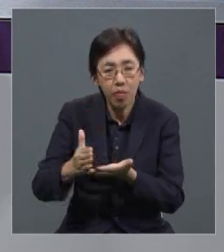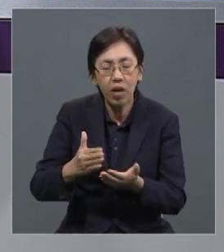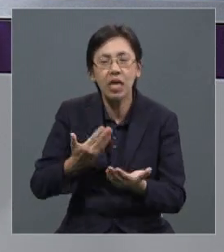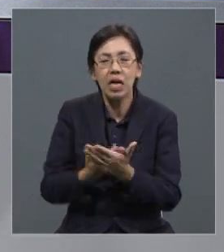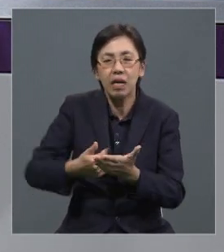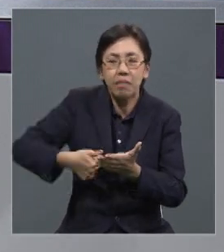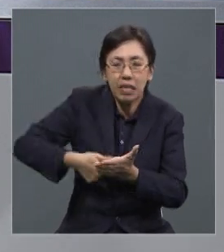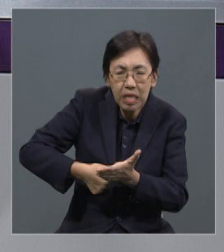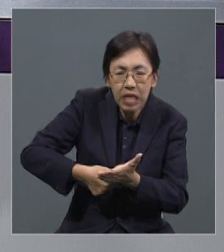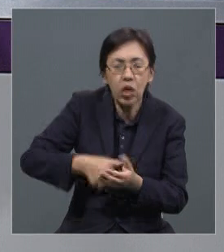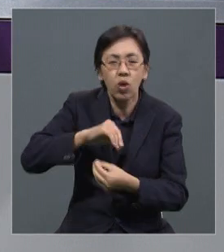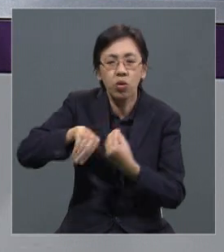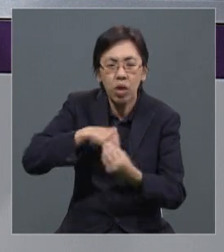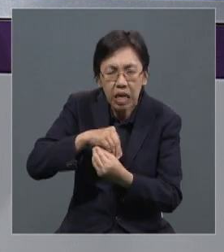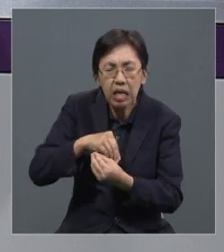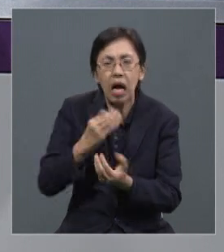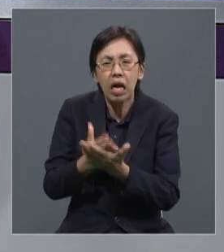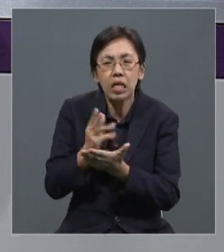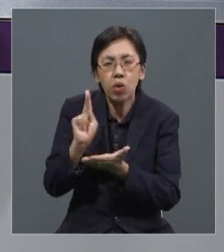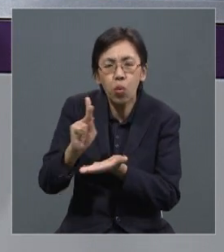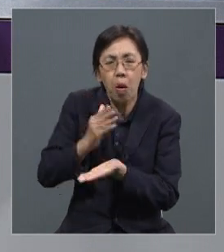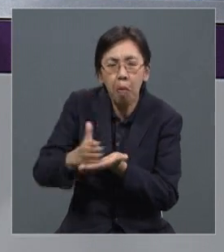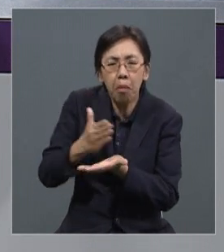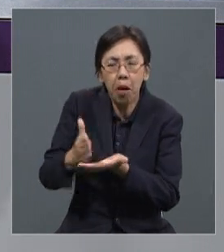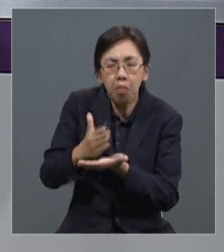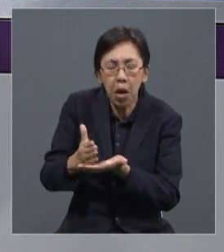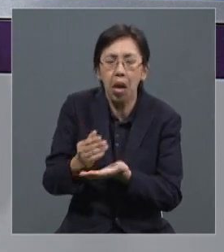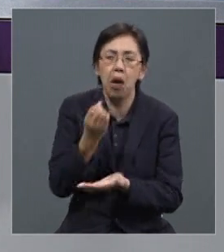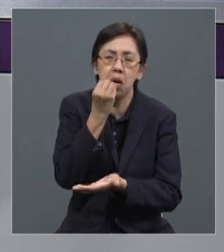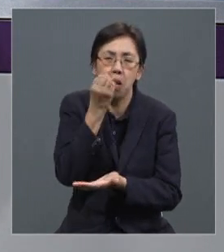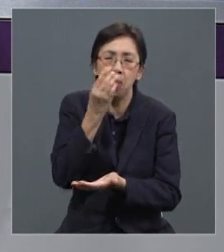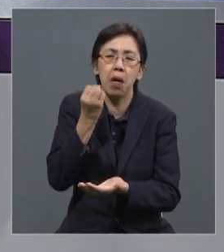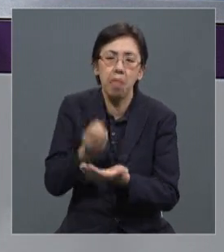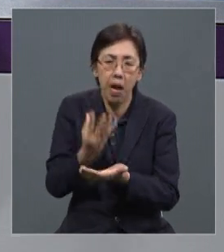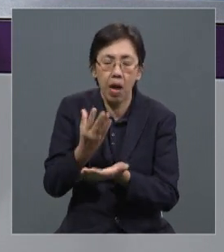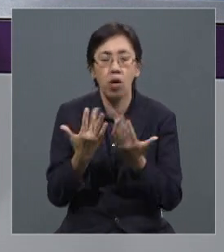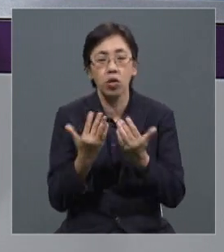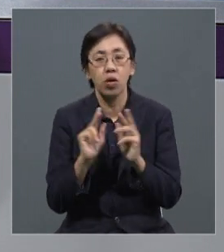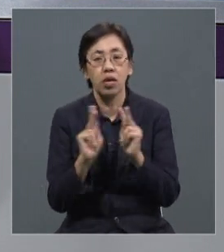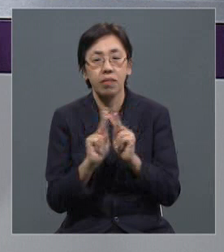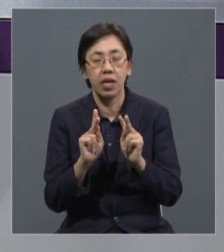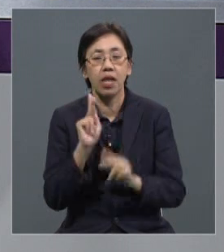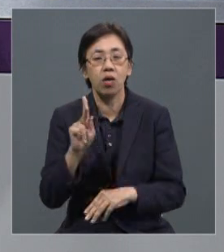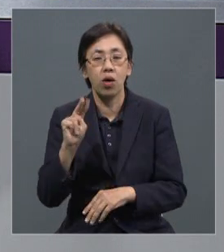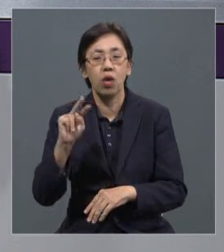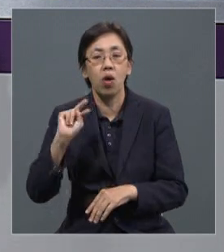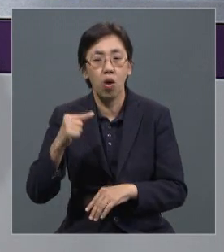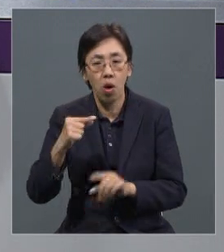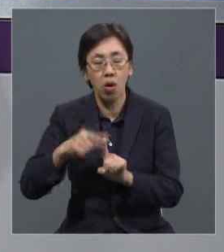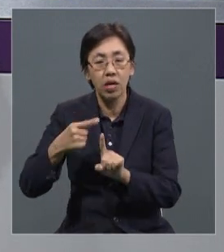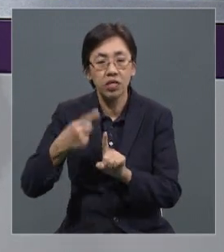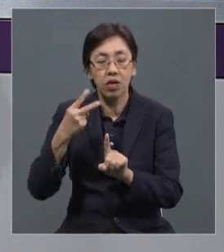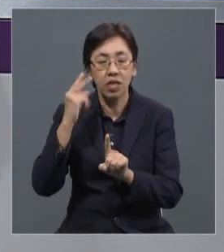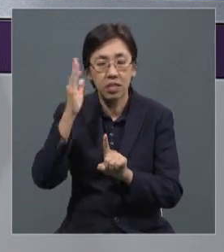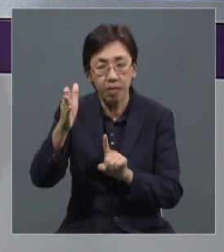ต่างๆยังต้องจ่ายดอกเบี้ยสูงต่อไปหรืออย่างน้อยๆก็จนกว่ากนง.จะประชุมกันรอบหน้านะครับอีก2เดือน